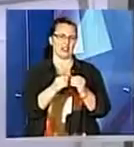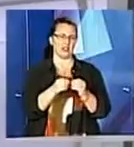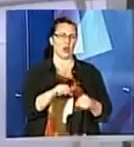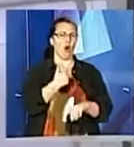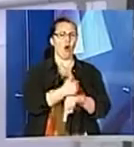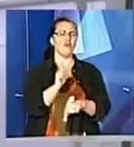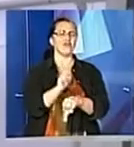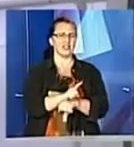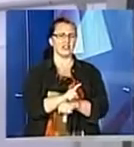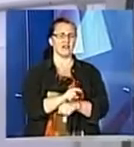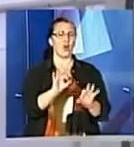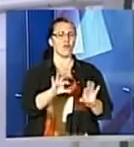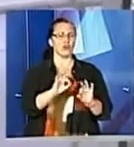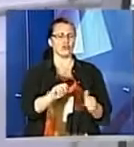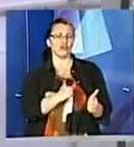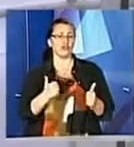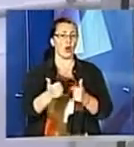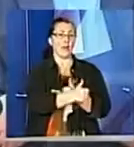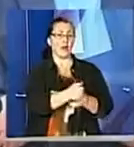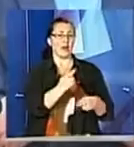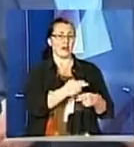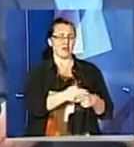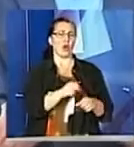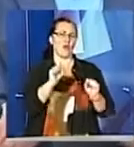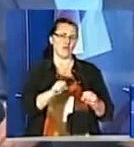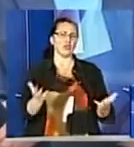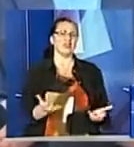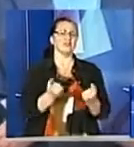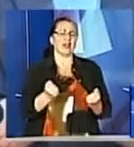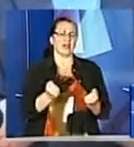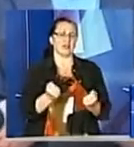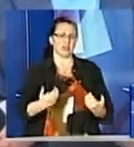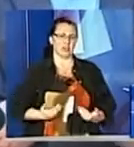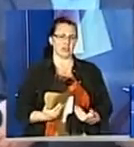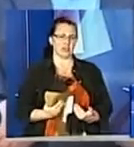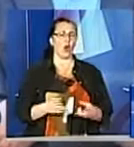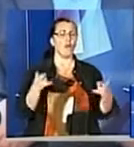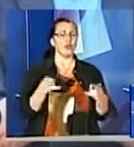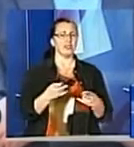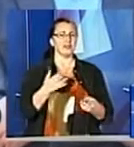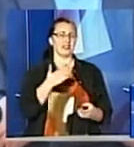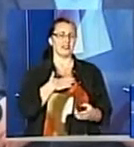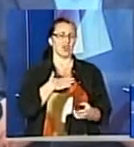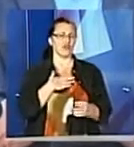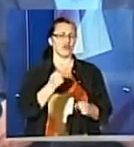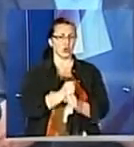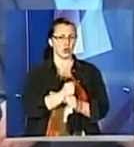львів'янам, що рання діагностика хвороби може зберегти життя. І свідченням ефективності цих заходів і нашої роботи – це